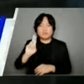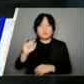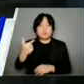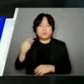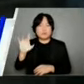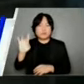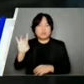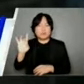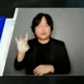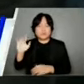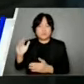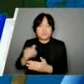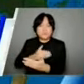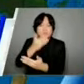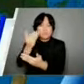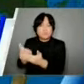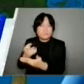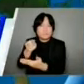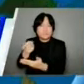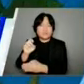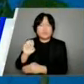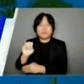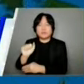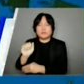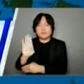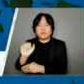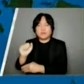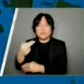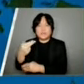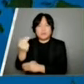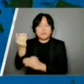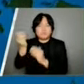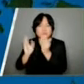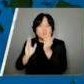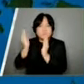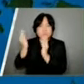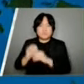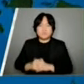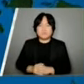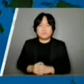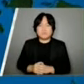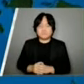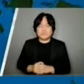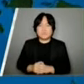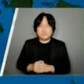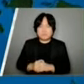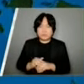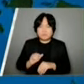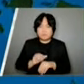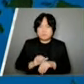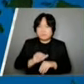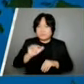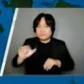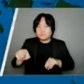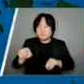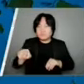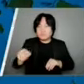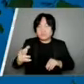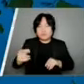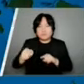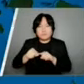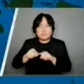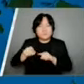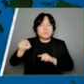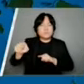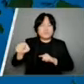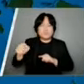Semporna, Sabah. Mula Sabah papuntang Kuala Lumpur, Malaysia hanggang makatawid papuntang Thailand.